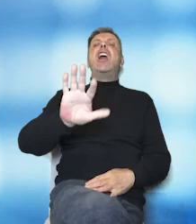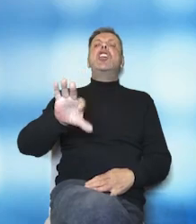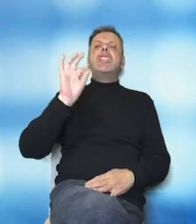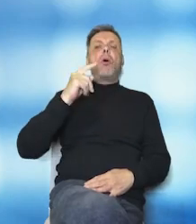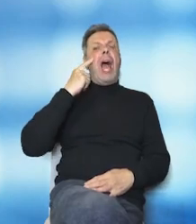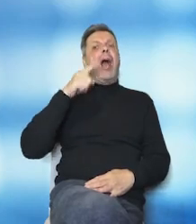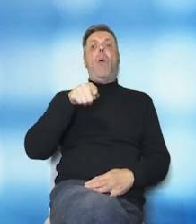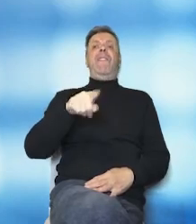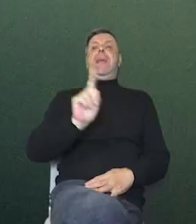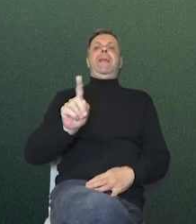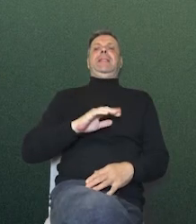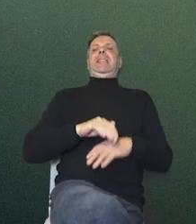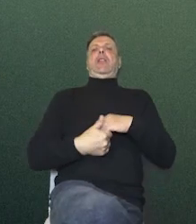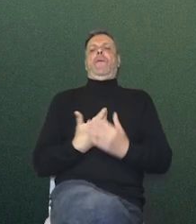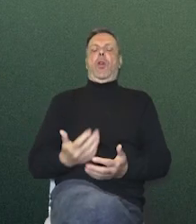mnom niste zadovoljni?